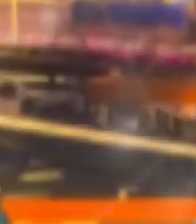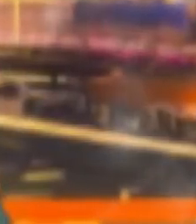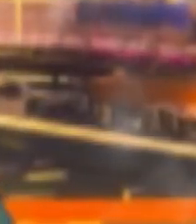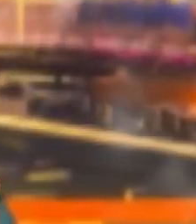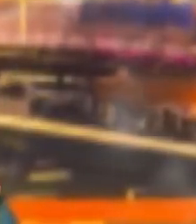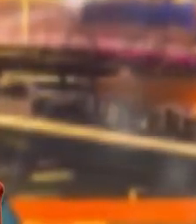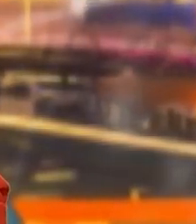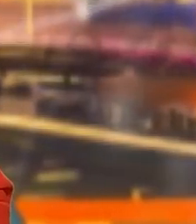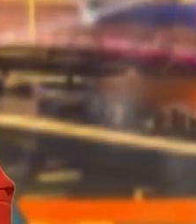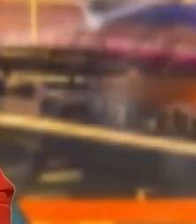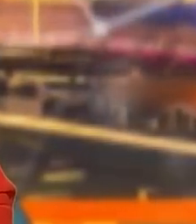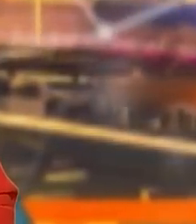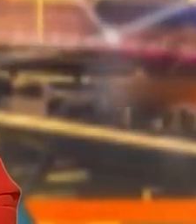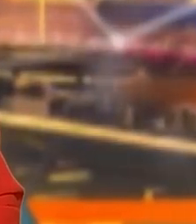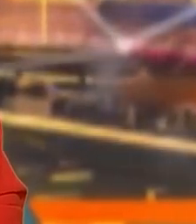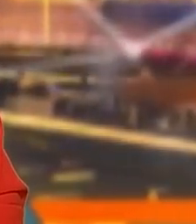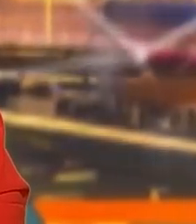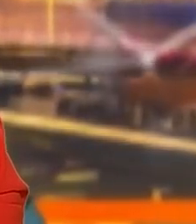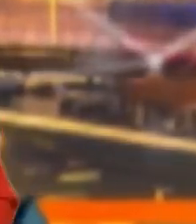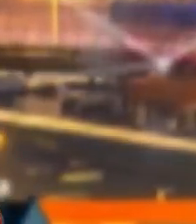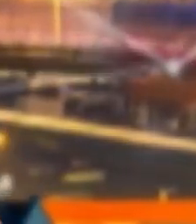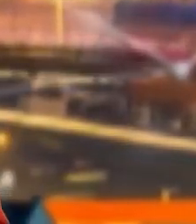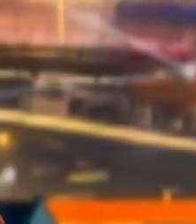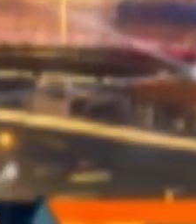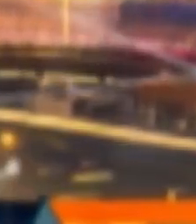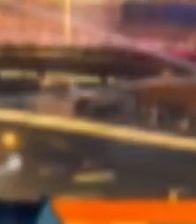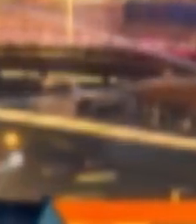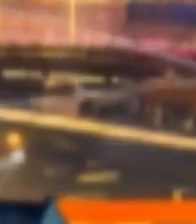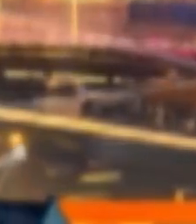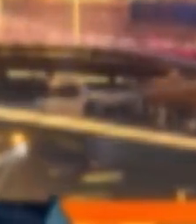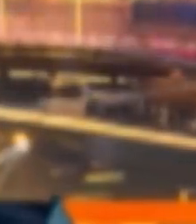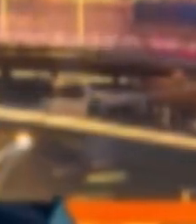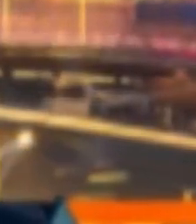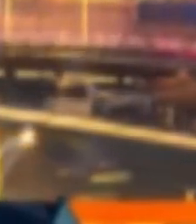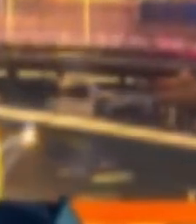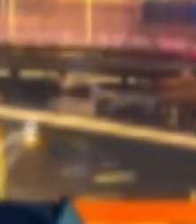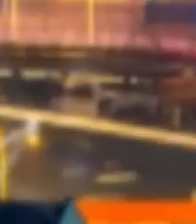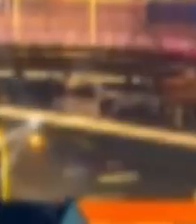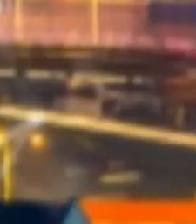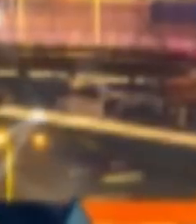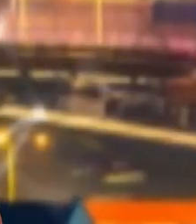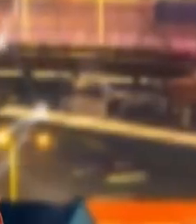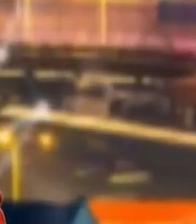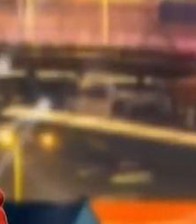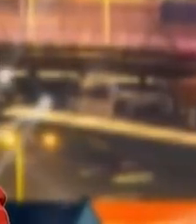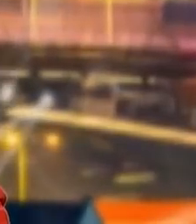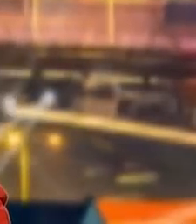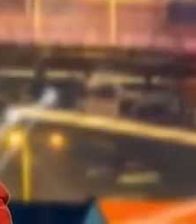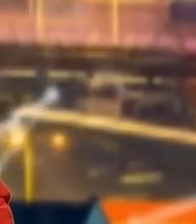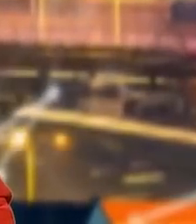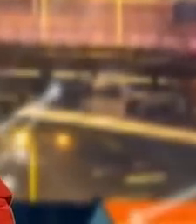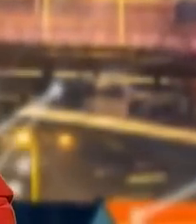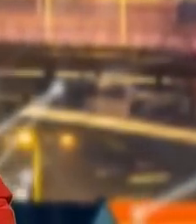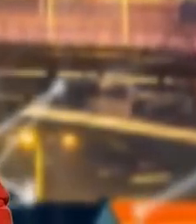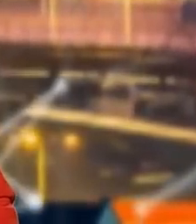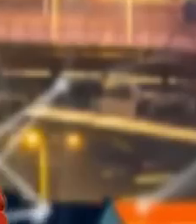Până acum ne-am concentrat toată atenția asupra Europei, unde războiul din Ucraina este în plină desfășurare, iar mai multe zone stau pe cât un butoi de